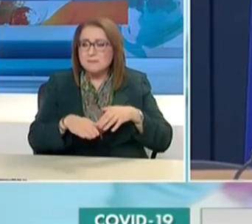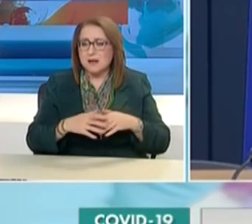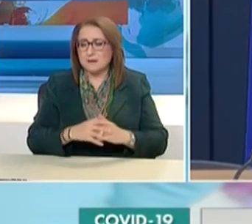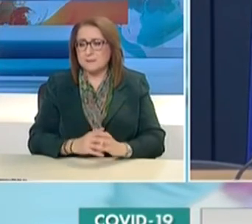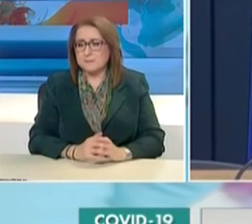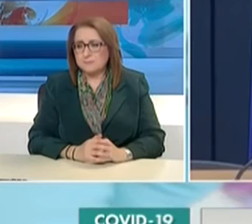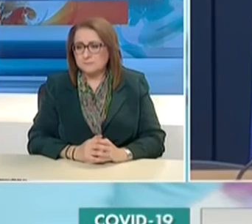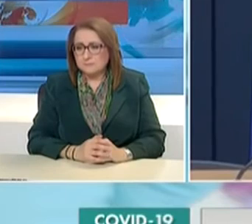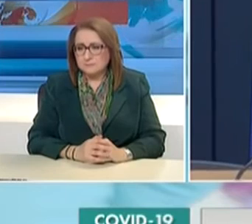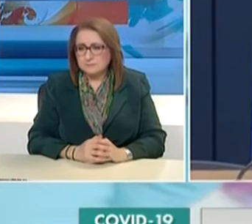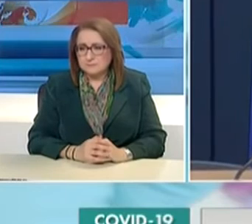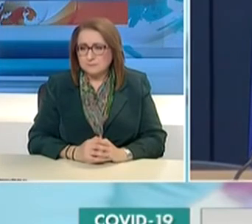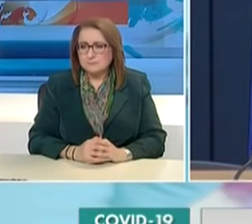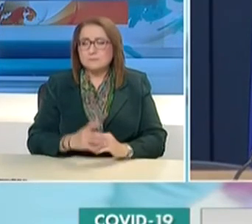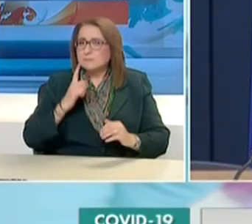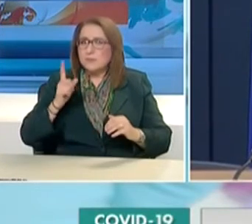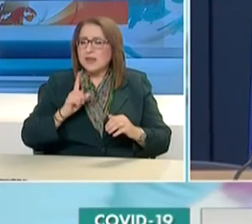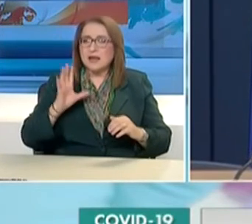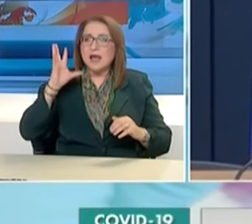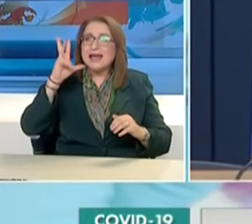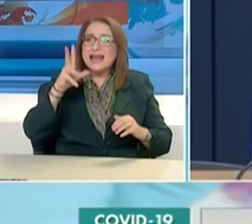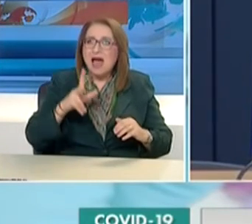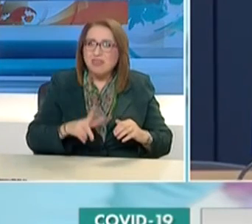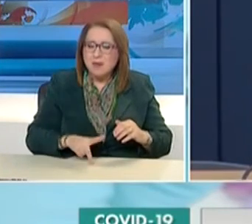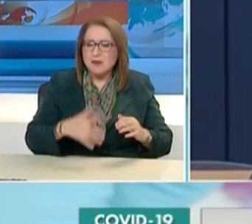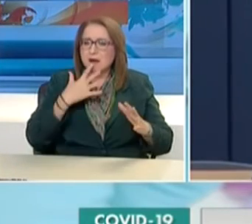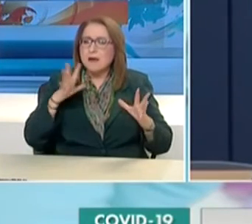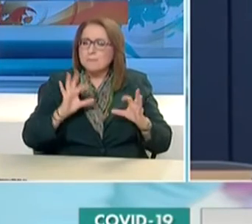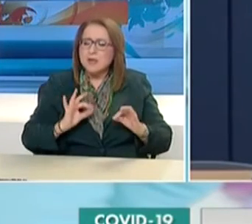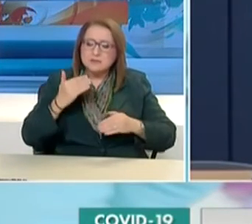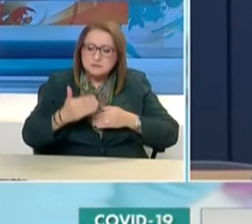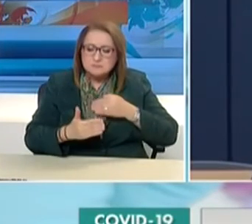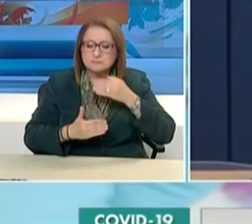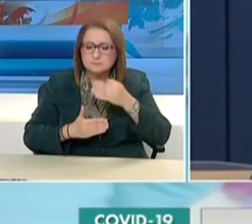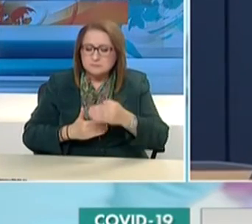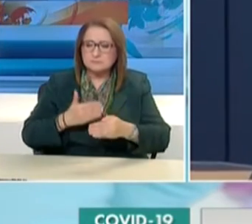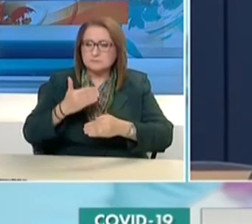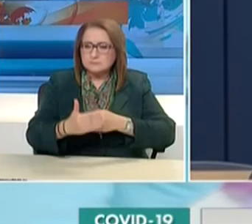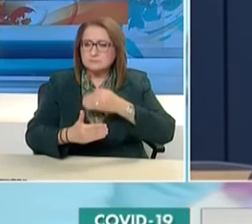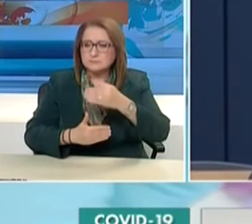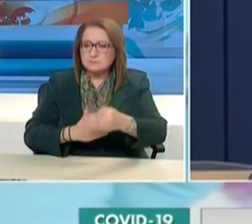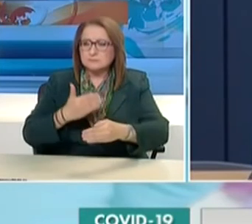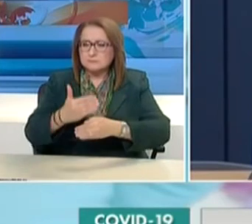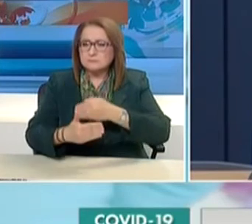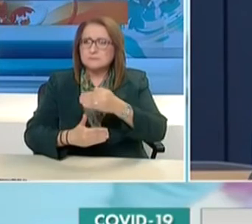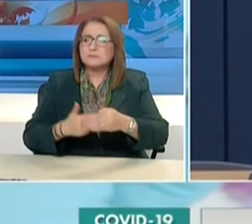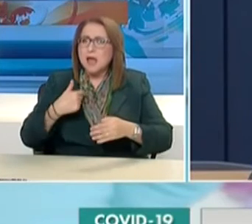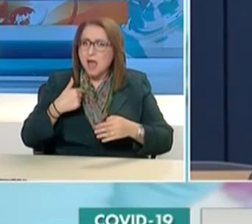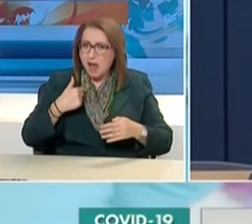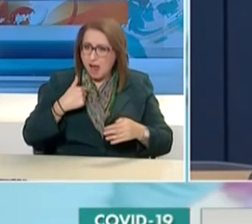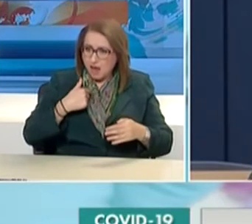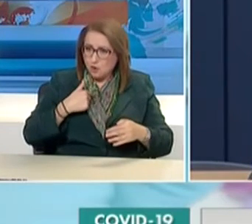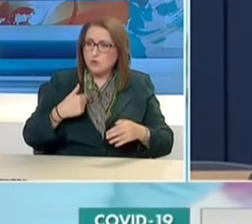Είναι, αν θέλετε, σε συγκεκριμένα χρονικά διαστήματα, προσπαθούμε να έχουμε τα στοιχεία που χρειάζονται. Σε κάθε περίπτωση, σας θυμίζω ότι